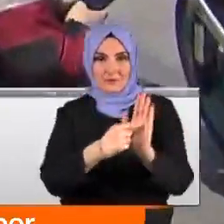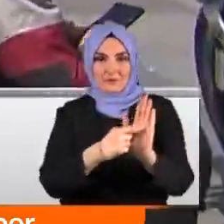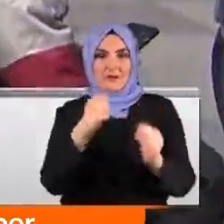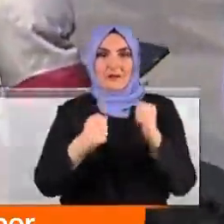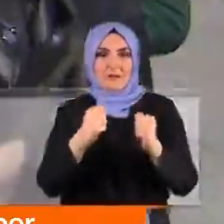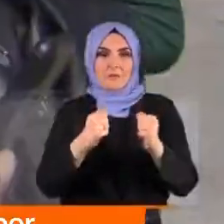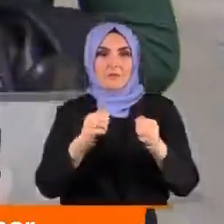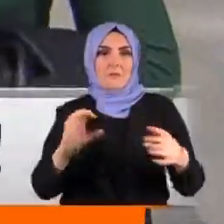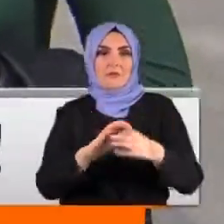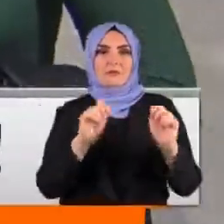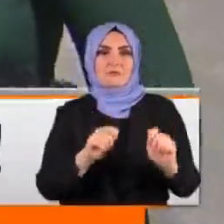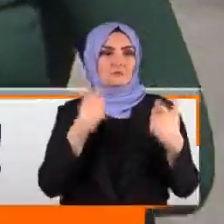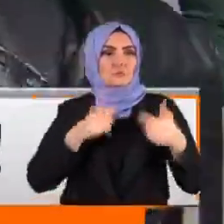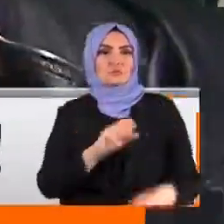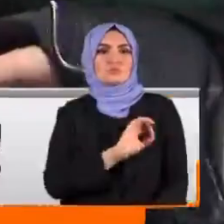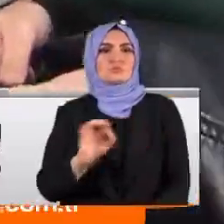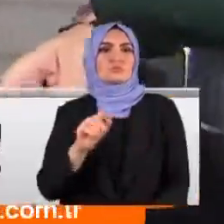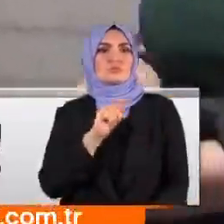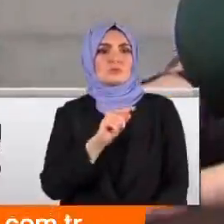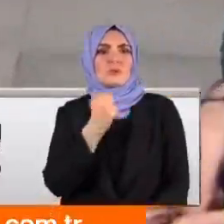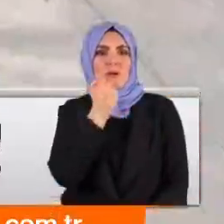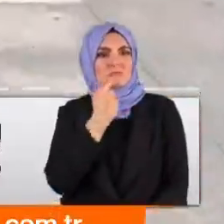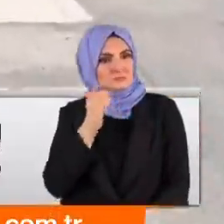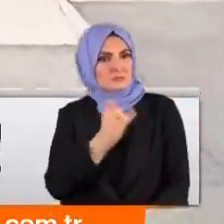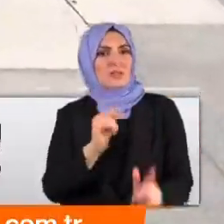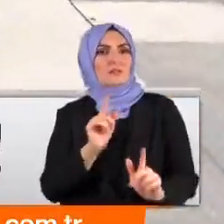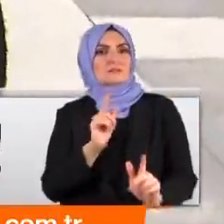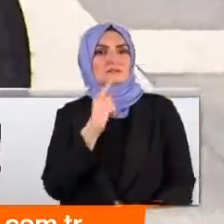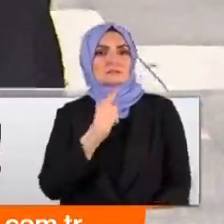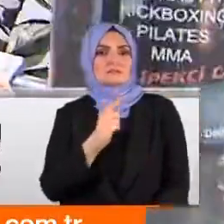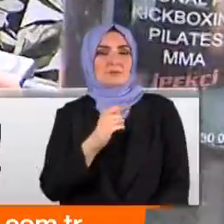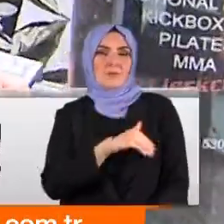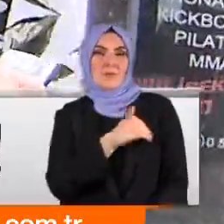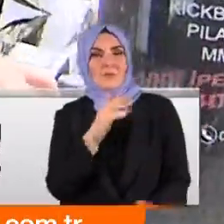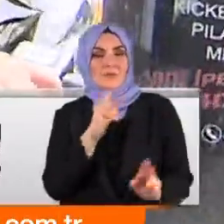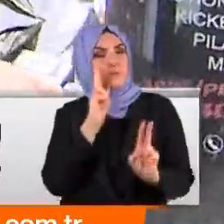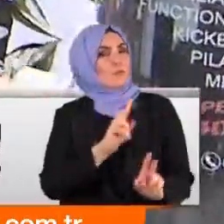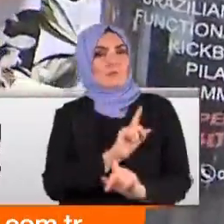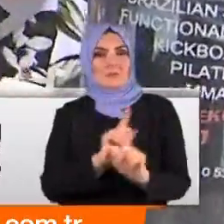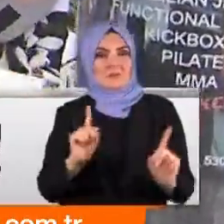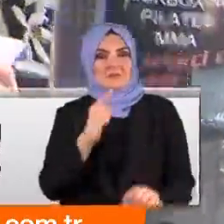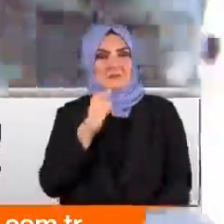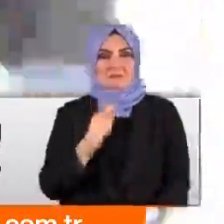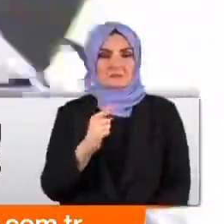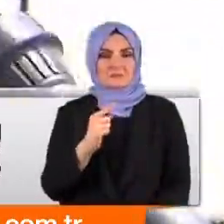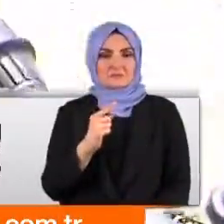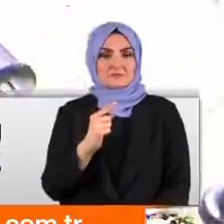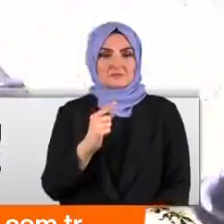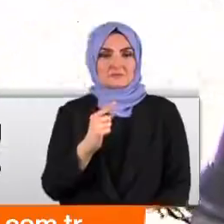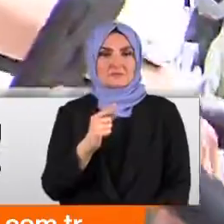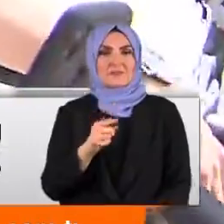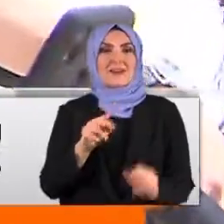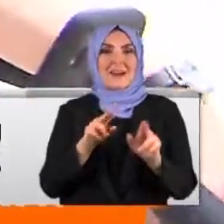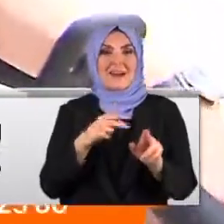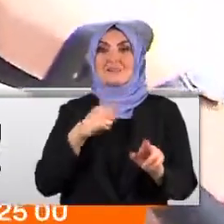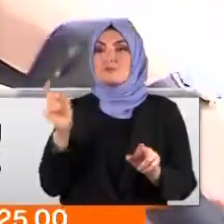Yani sorumsuzluk. Tam küfürlük bir hareket. Küfür az kalır bence yani. De. Normal karşılanacak bir şey değil. Biz de yer bulamadık zaten. Bayağı uğraştık da herhalde bulamasak aynısını